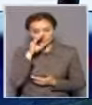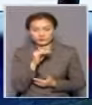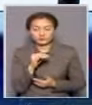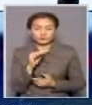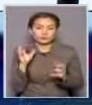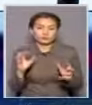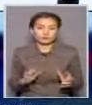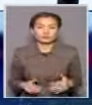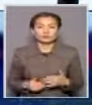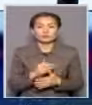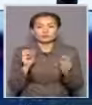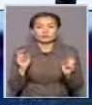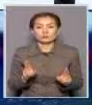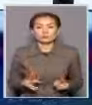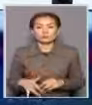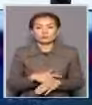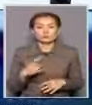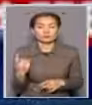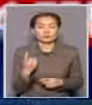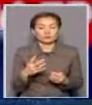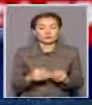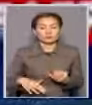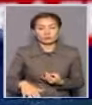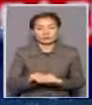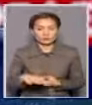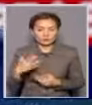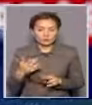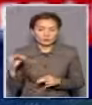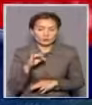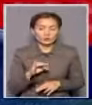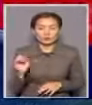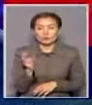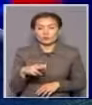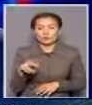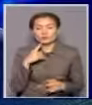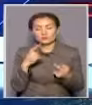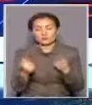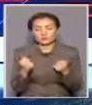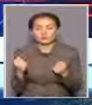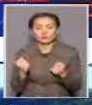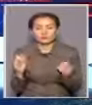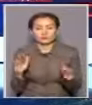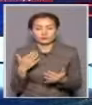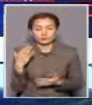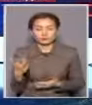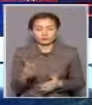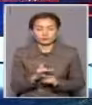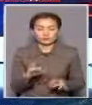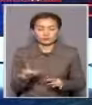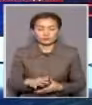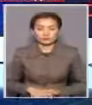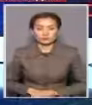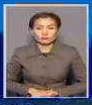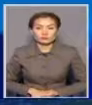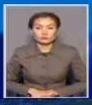введение в Конституцию нормы «народ – хозяин земли» – это важное историческое, духовное и идеологическое событие, сказал